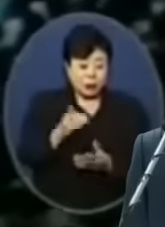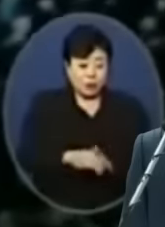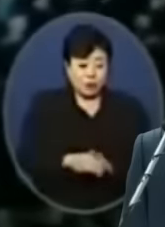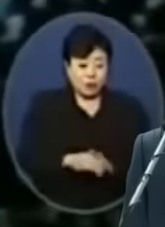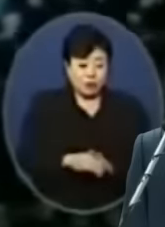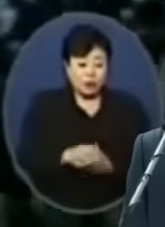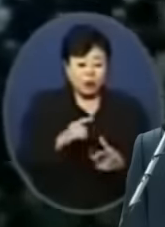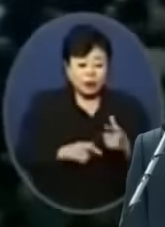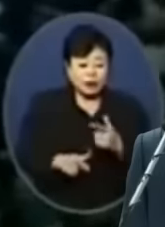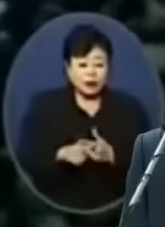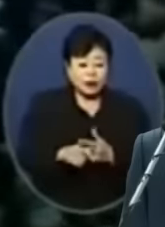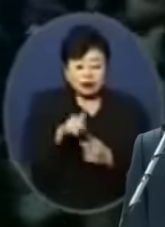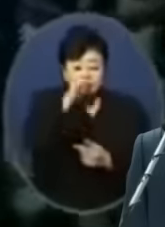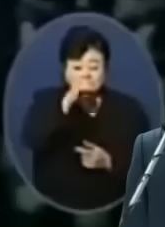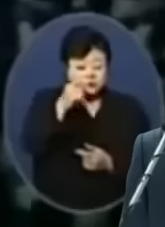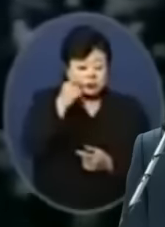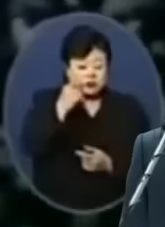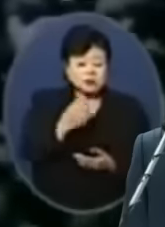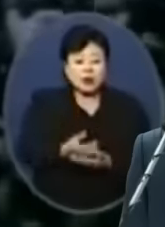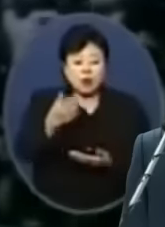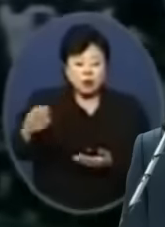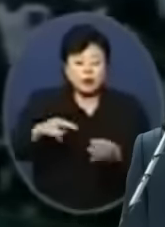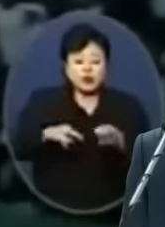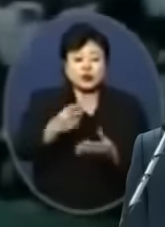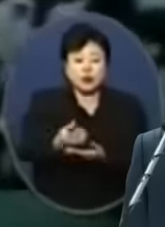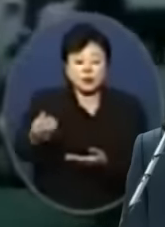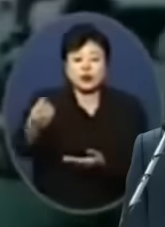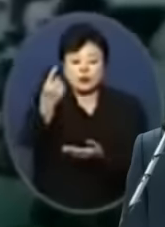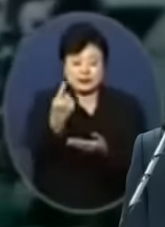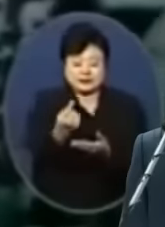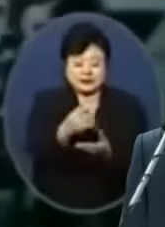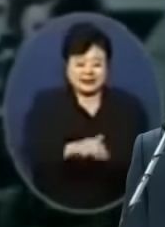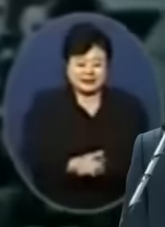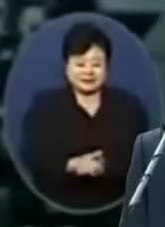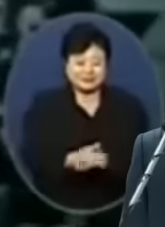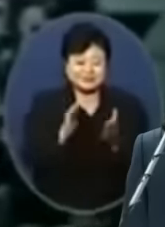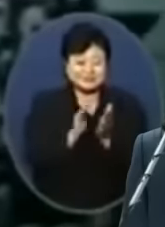더 있을 수가 없어서 이 자리에 나왔어요.